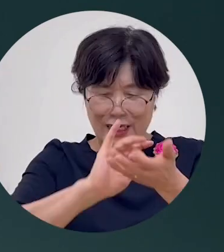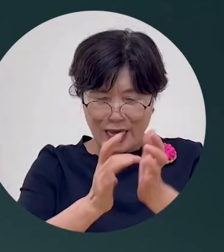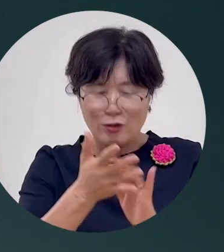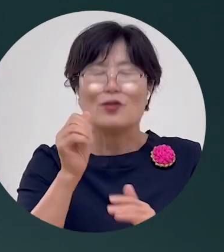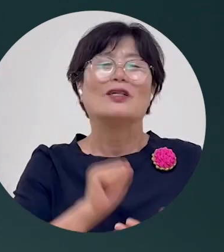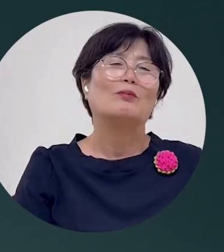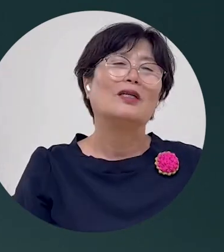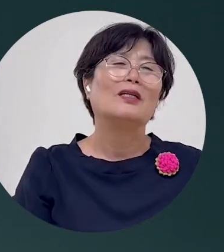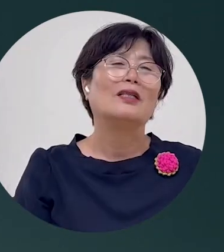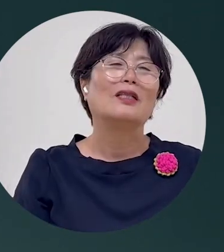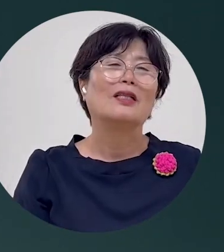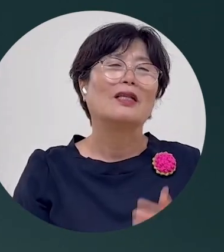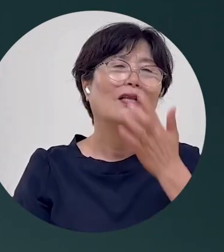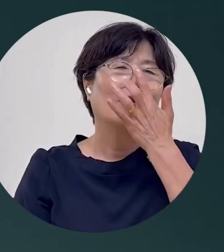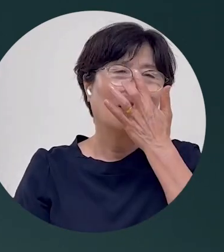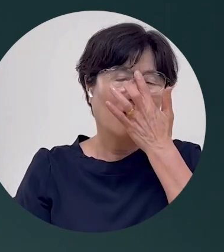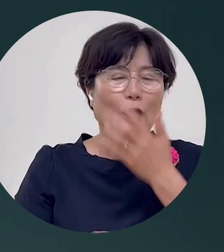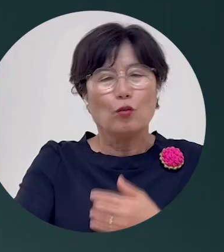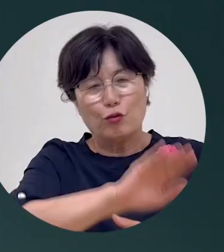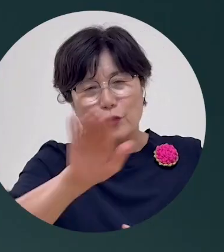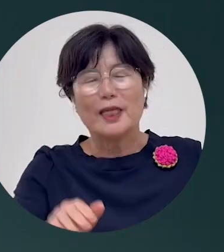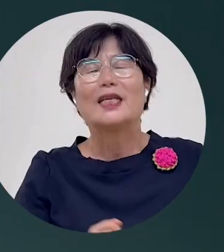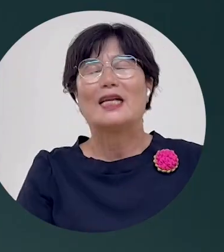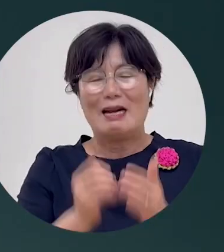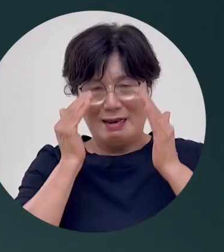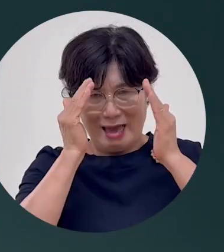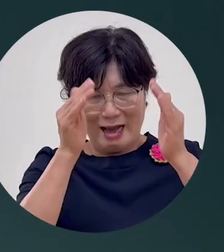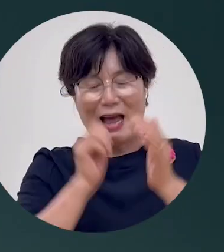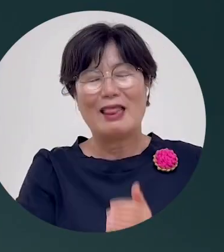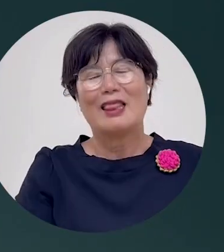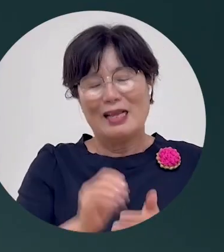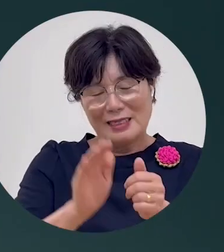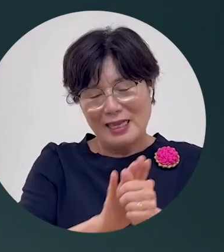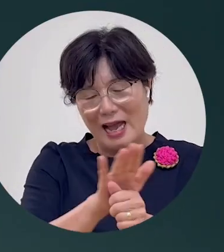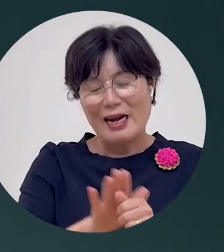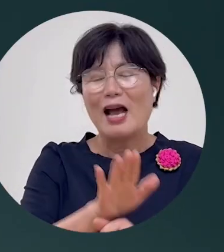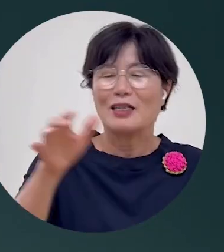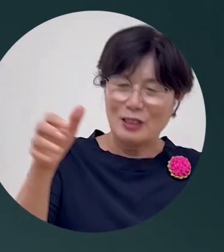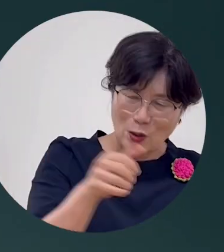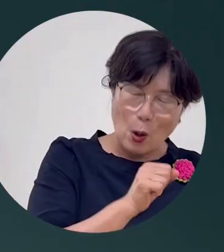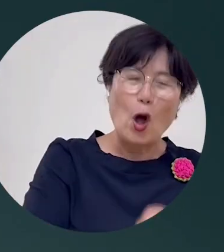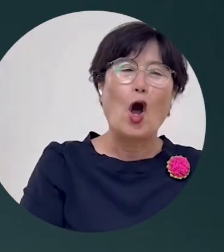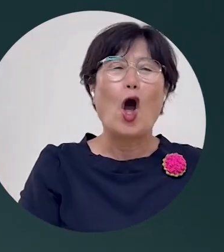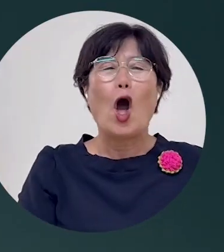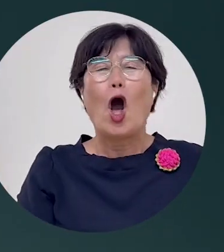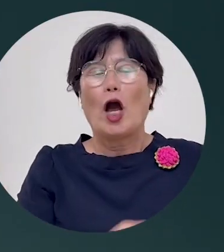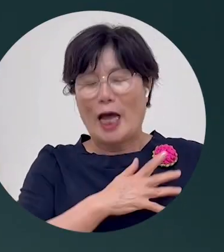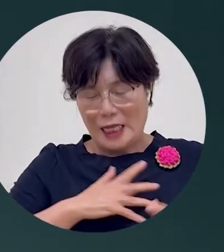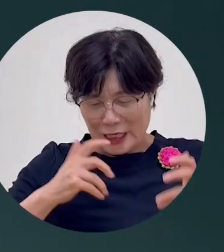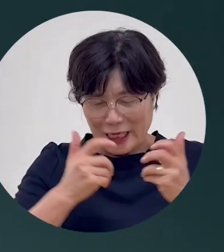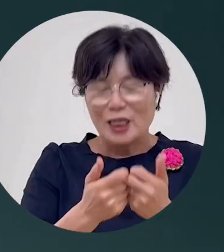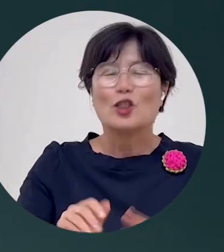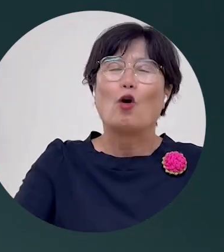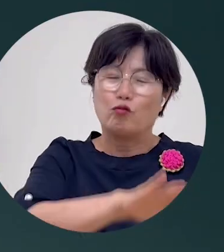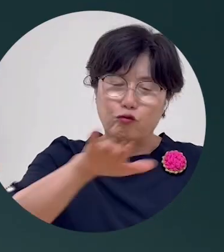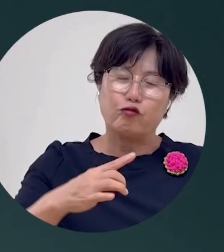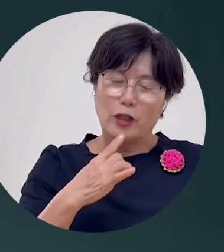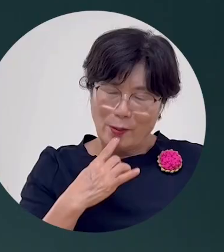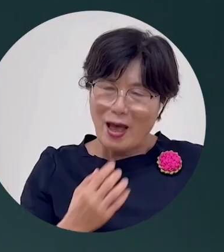예수님은 우리를 향한 사랑으로 가득해서 우리만 보고 계십니다.